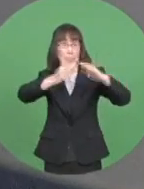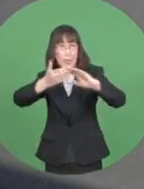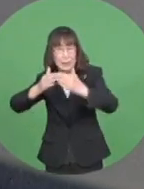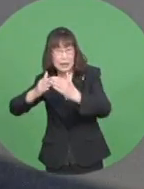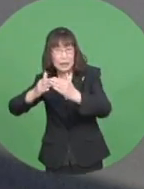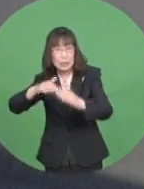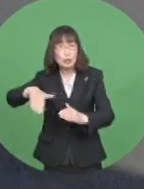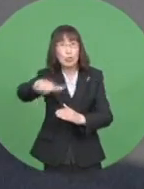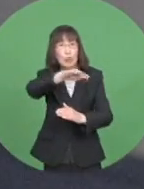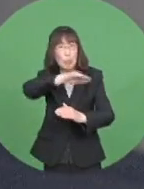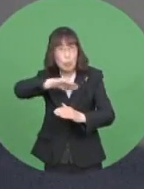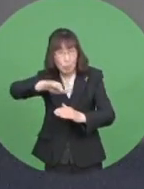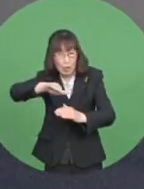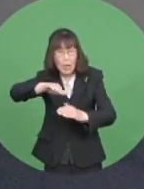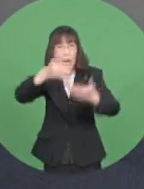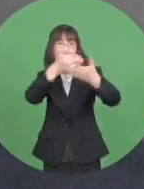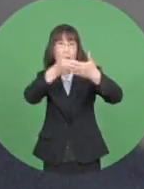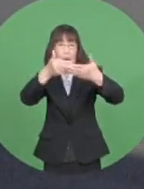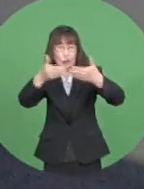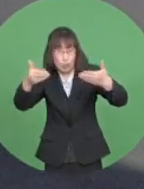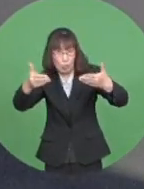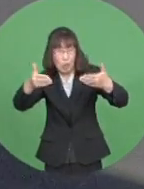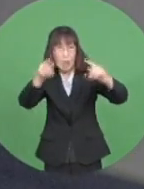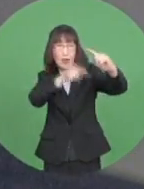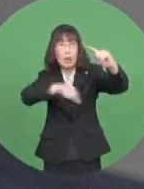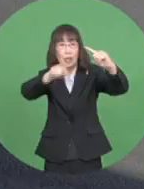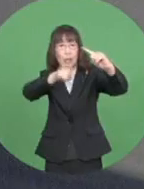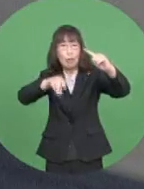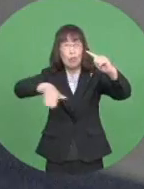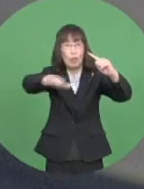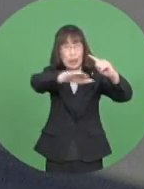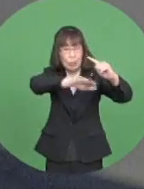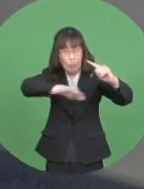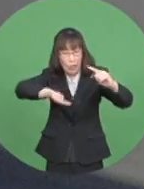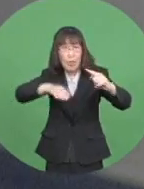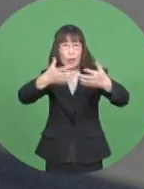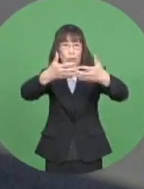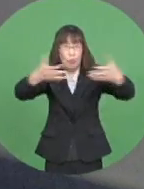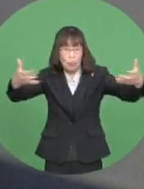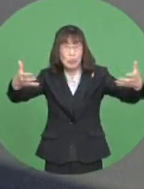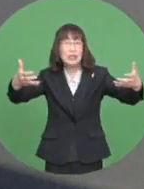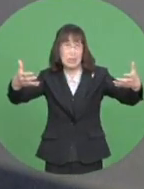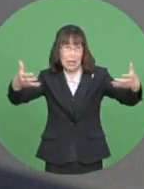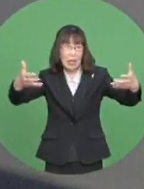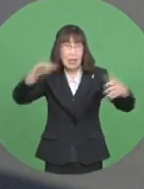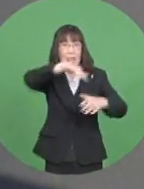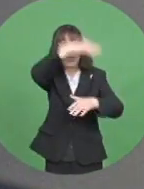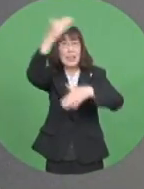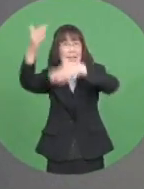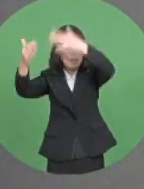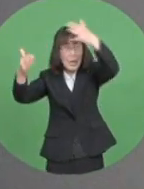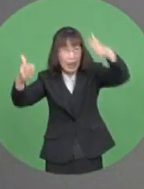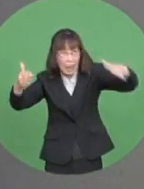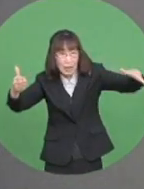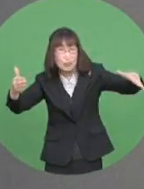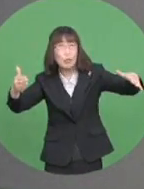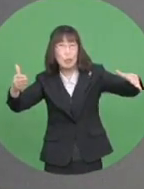園、巨大な公園がそのままアートになるだとか、巨大な山がそのままアートになるだと